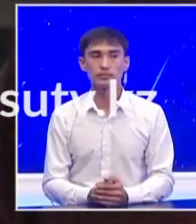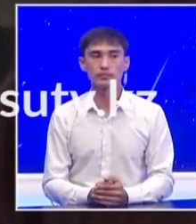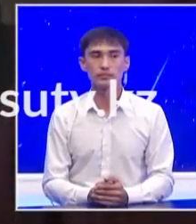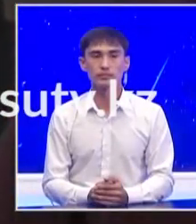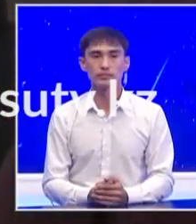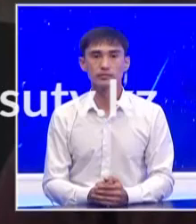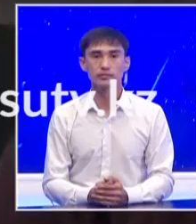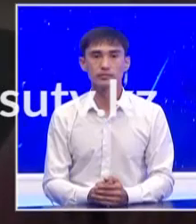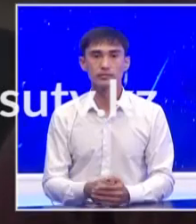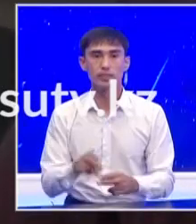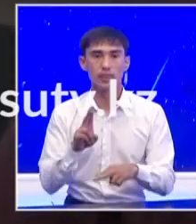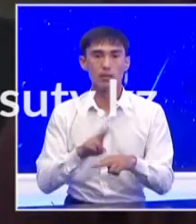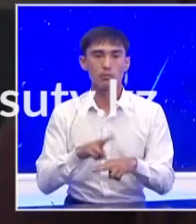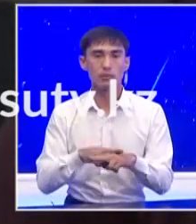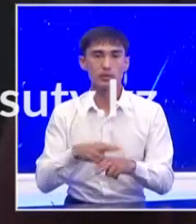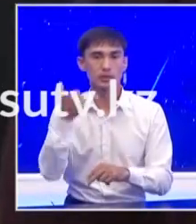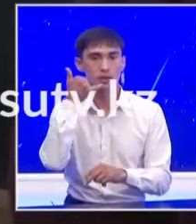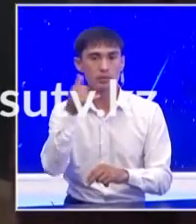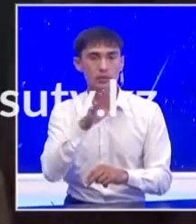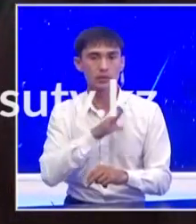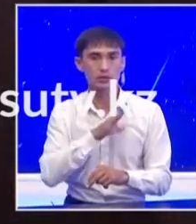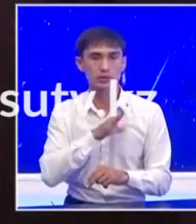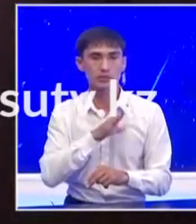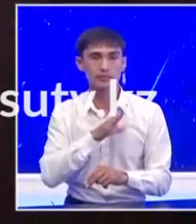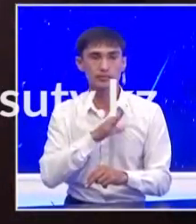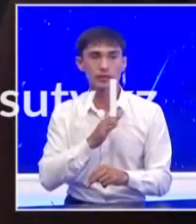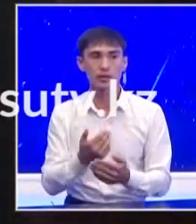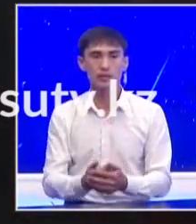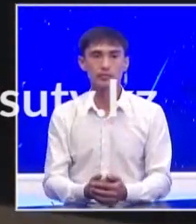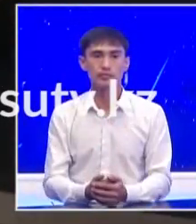Полиция осуществила службу? Время положено.